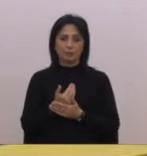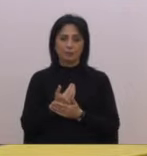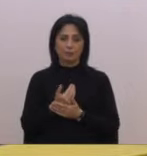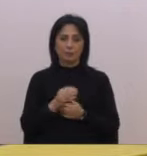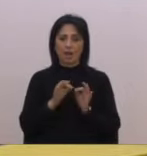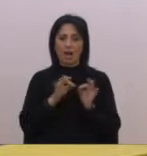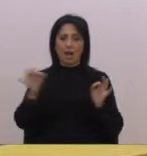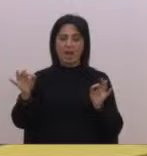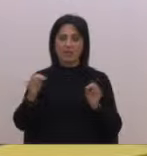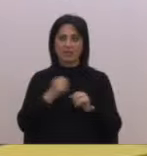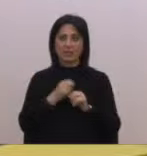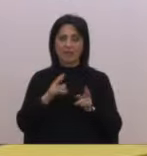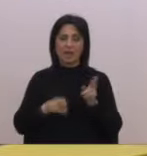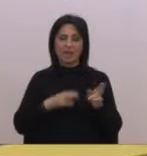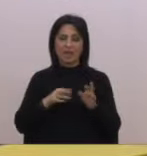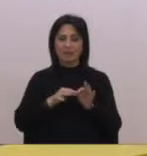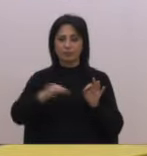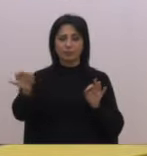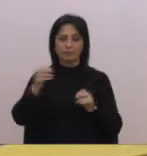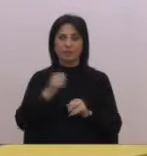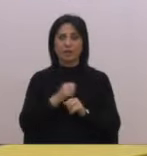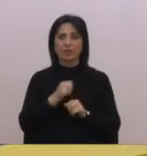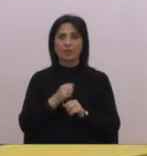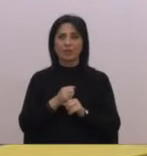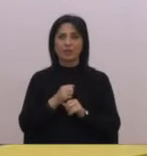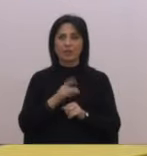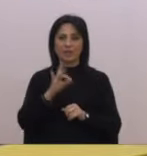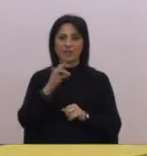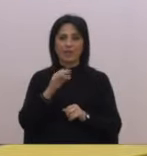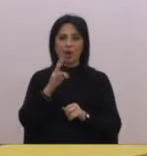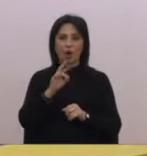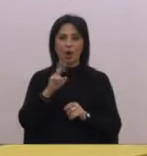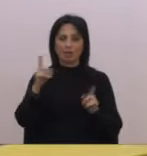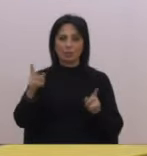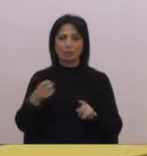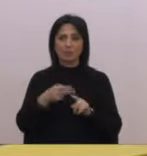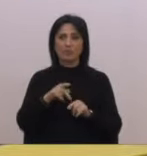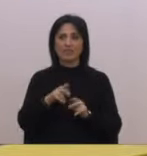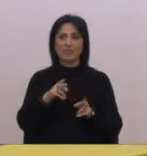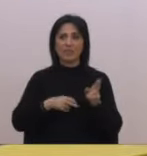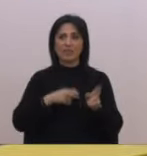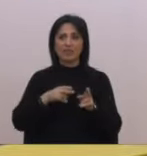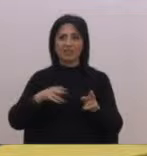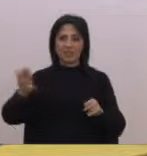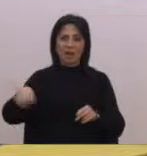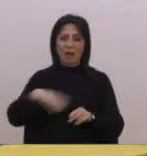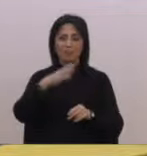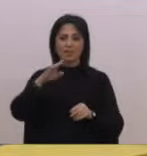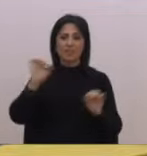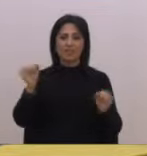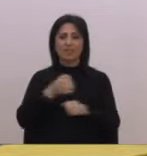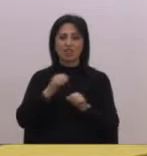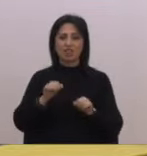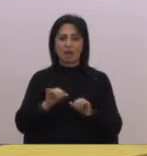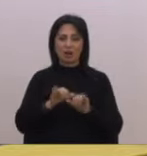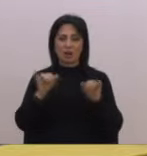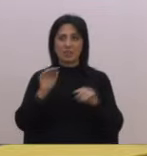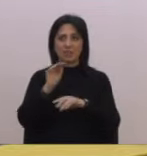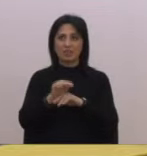ხაზი გავიყვანეთ რკინიგზის რიკოთის მონაკვეთზე, იმისთვის, რომ რკინიგზის გამტარიანობა, სიჩქარე გაიზარდოს და